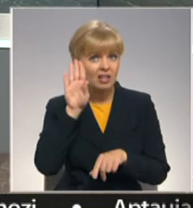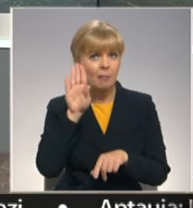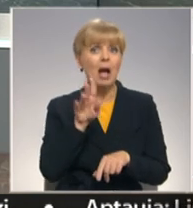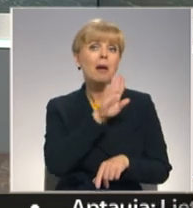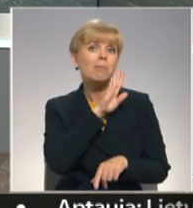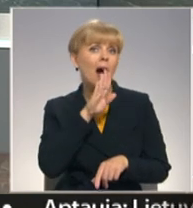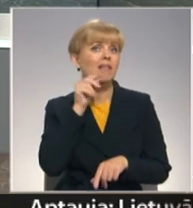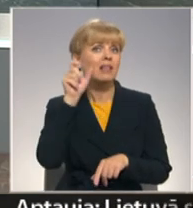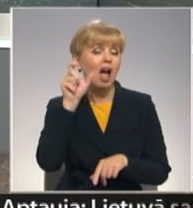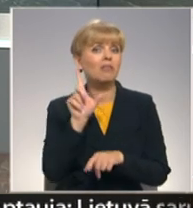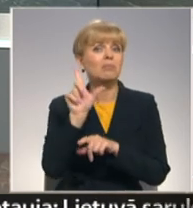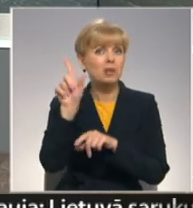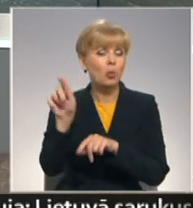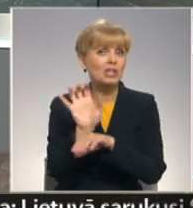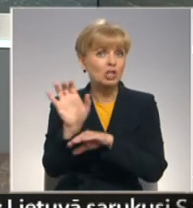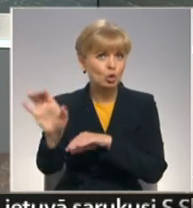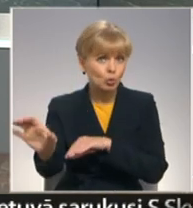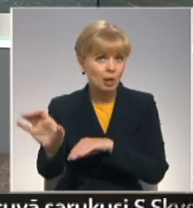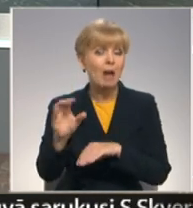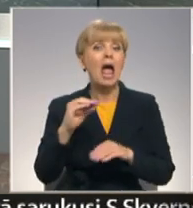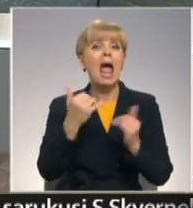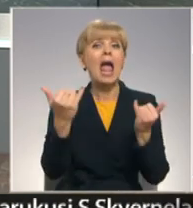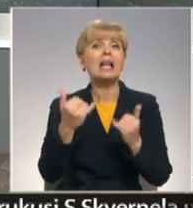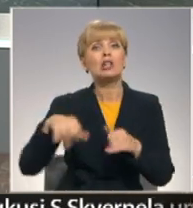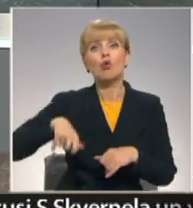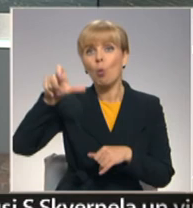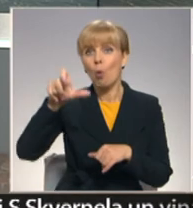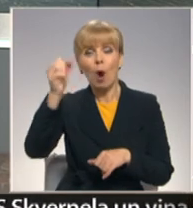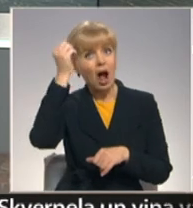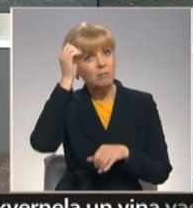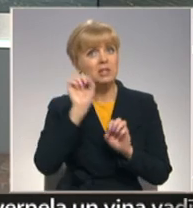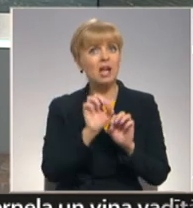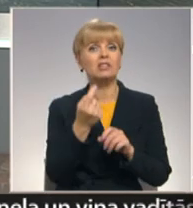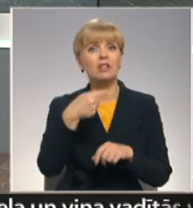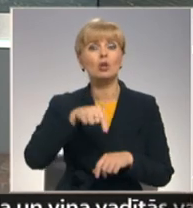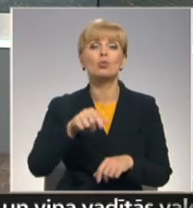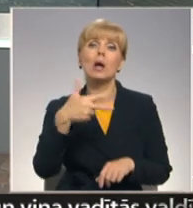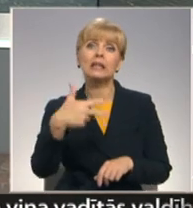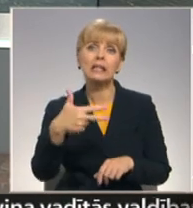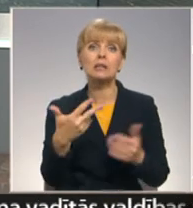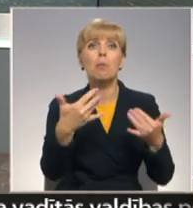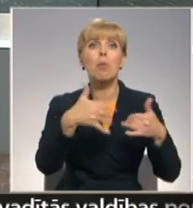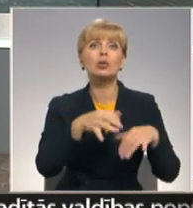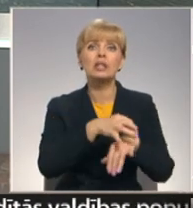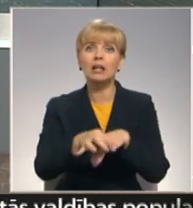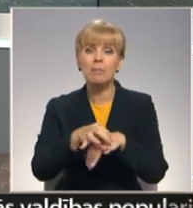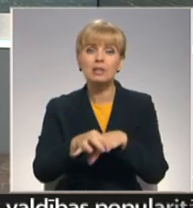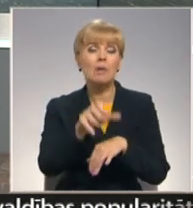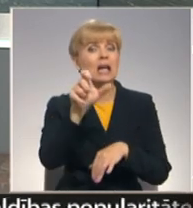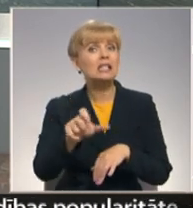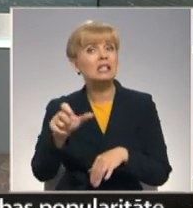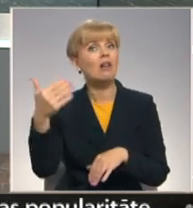izsūtījumā. Eglīšu kunga atmiņu stāsts ir viens no 30 politiski represēto cilvēku atmiņām, kas būs apkopotas grāmatā